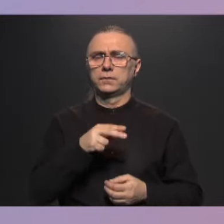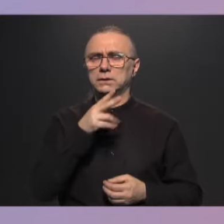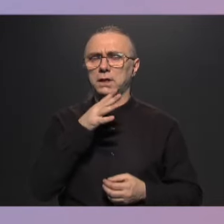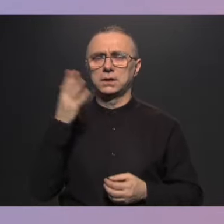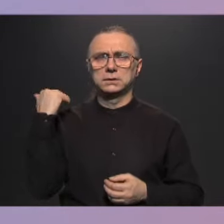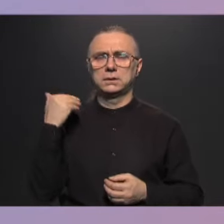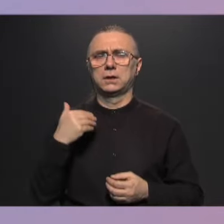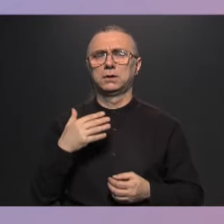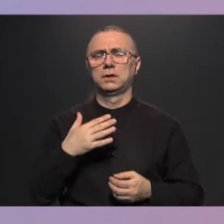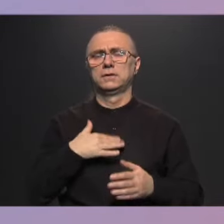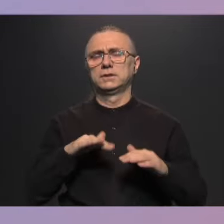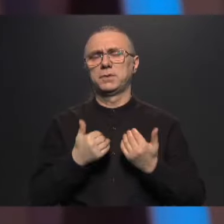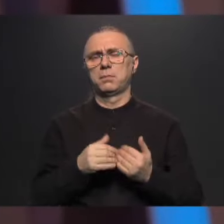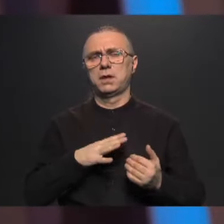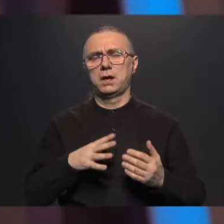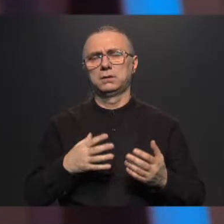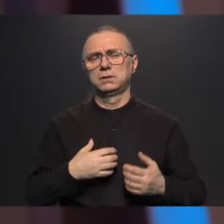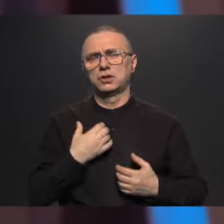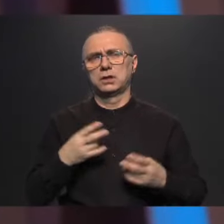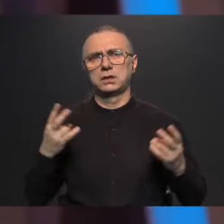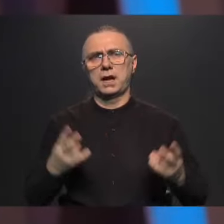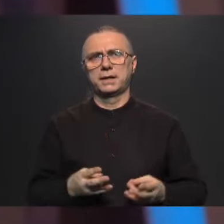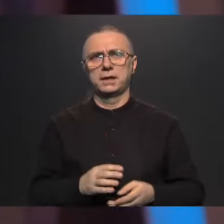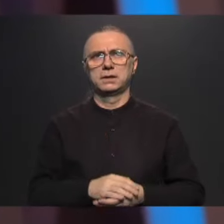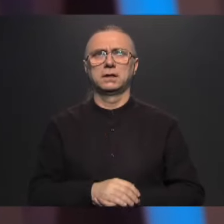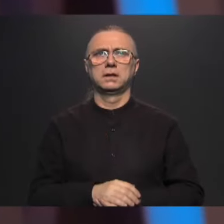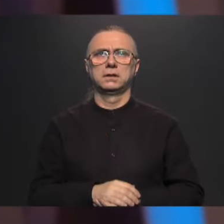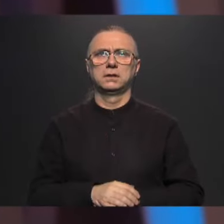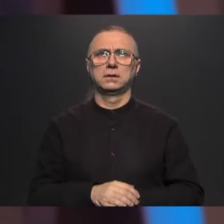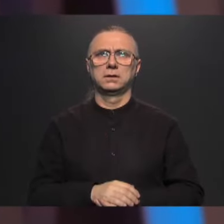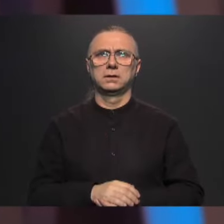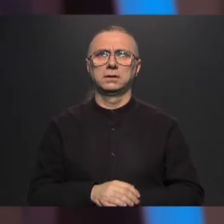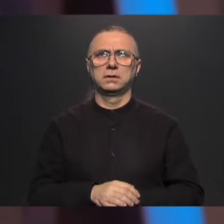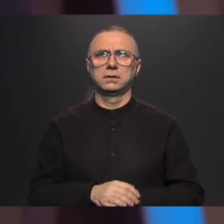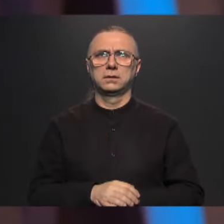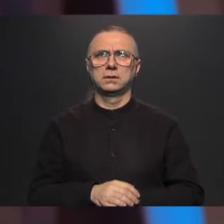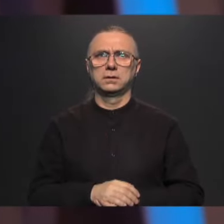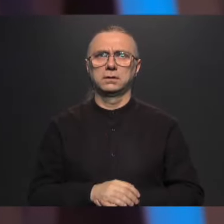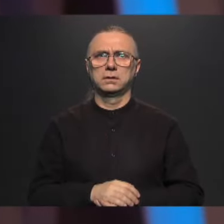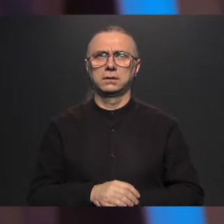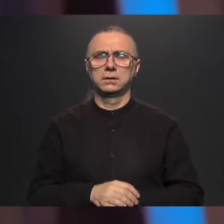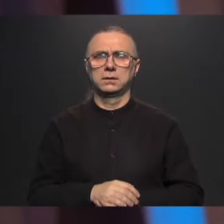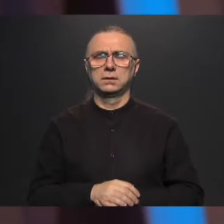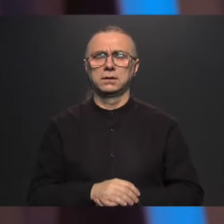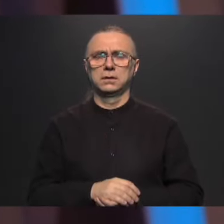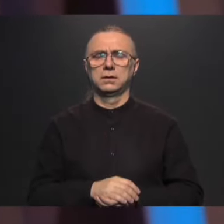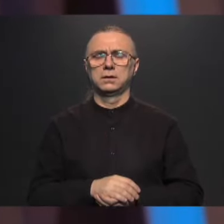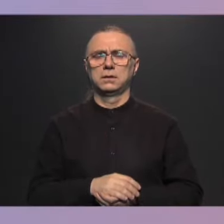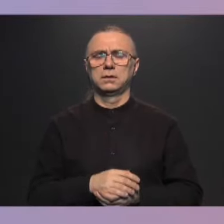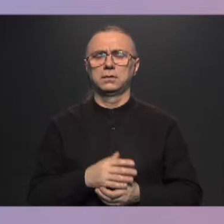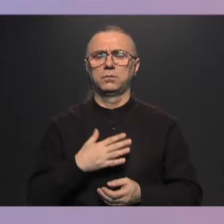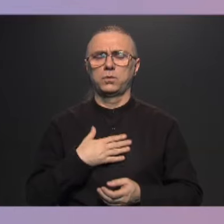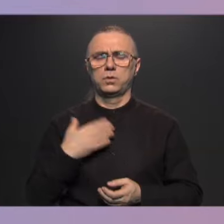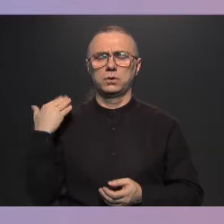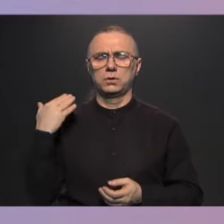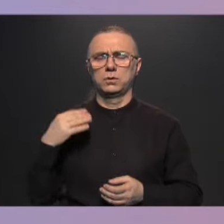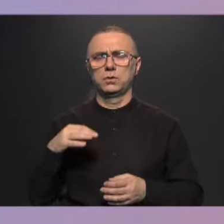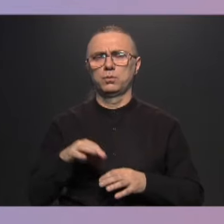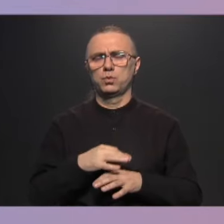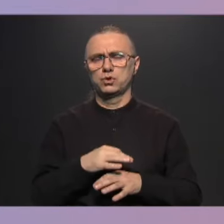такая страшная трагедия. Мой законный муж убил нашего домашнего кота. Говорил,